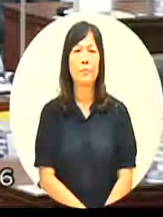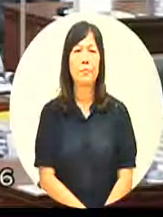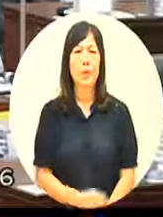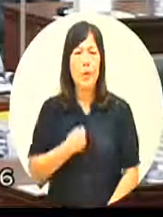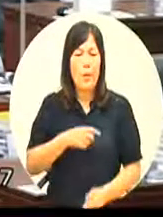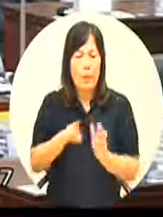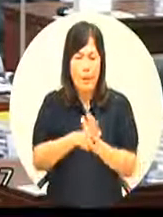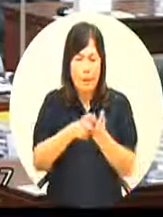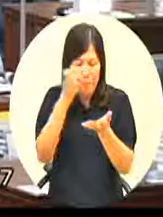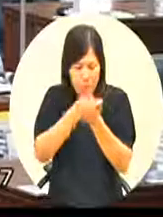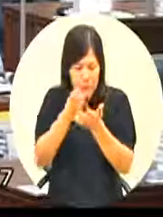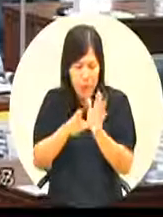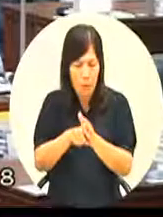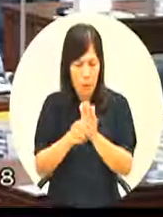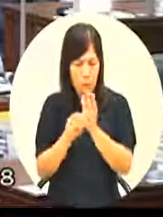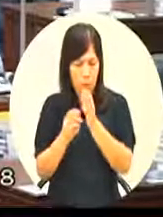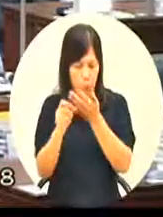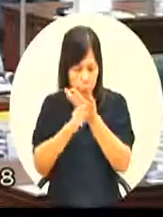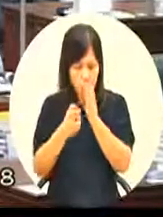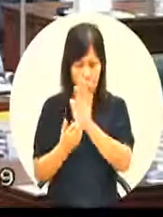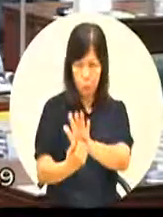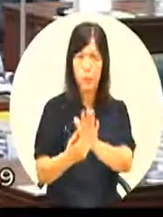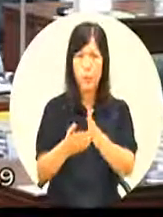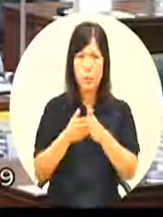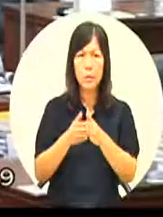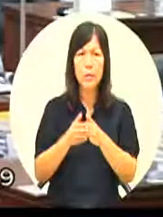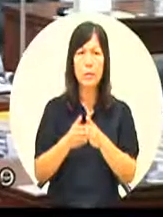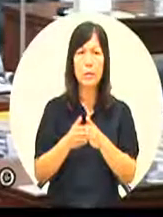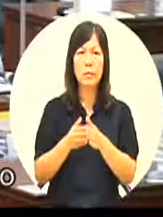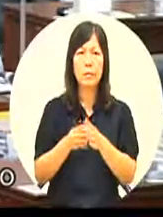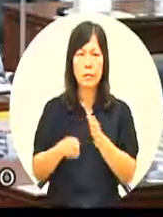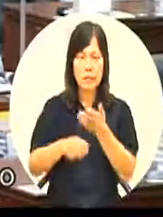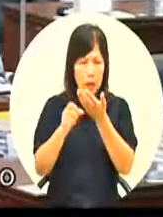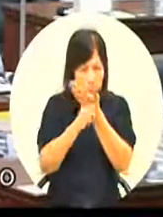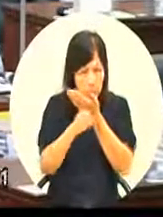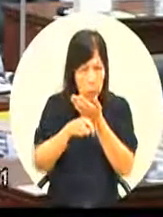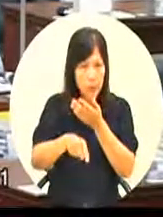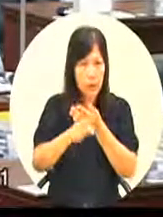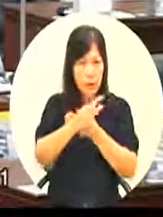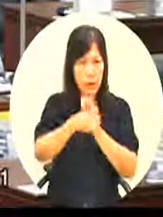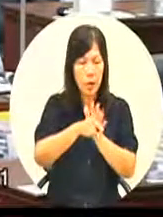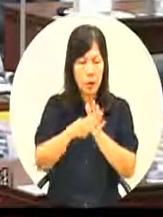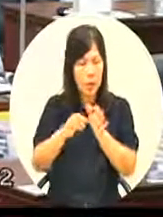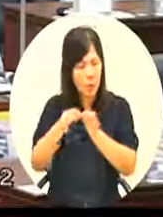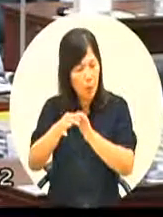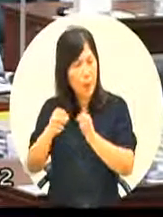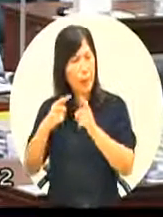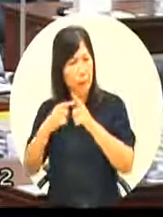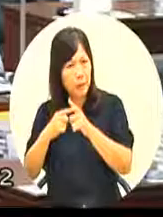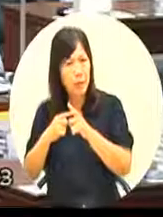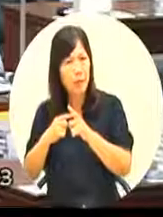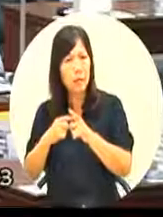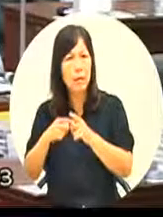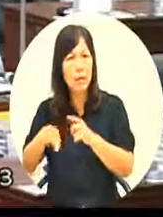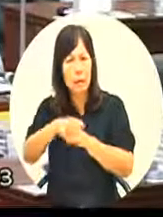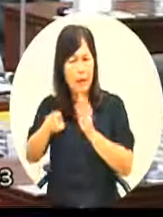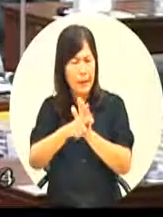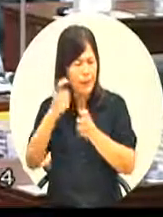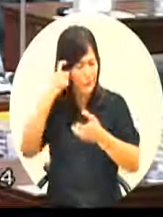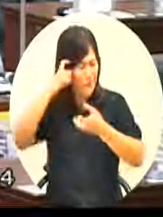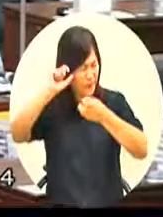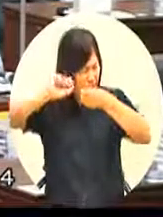禁打毒的状况之下，好，这些毒品的毒贩、毒枭也好，他们也花尽脑